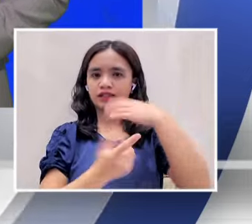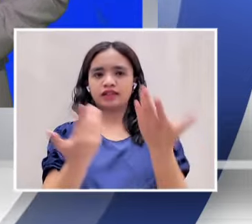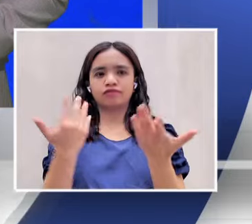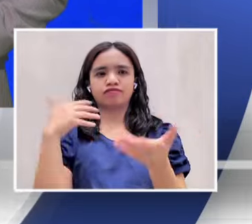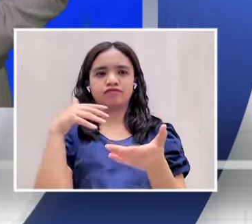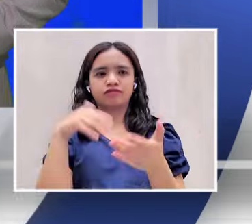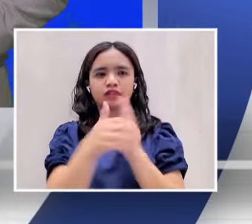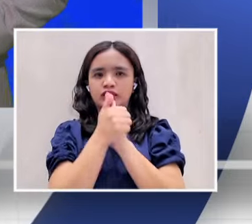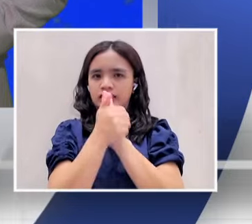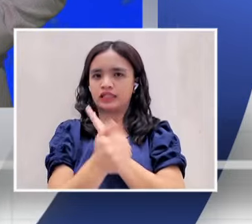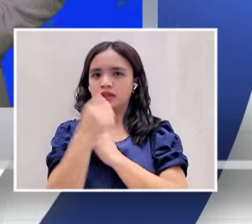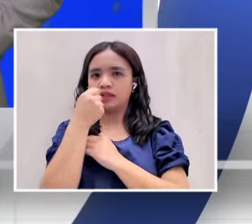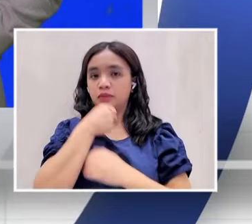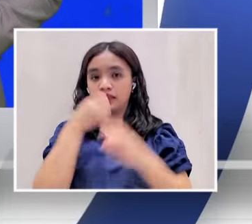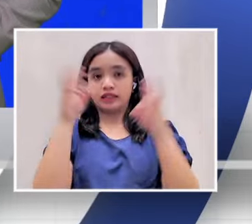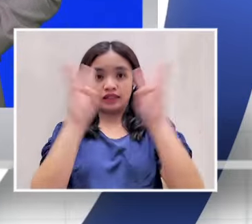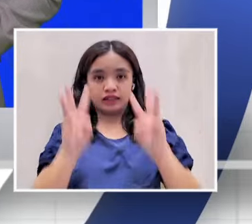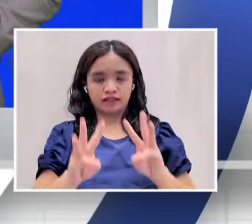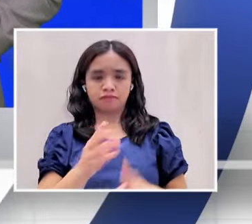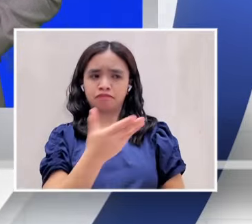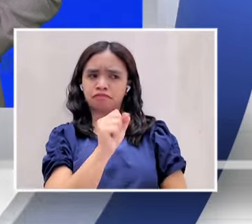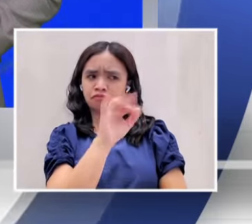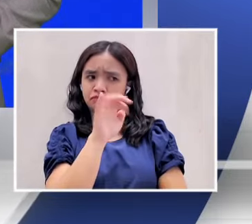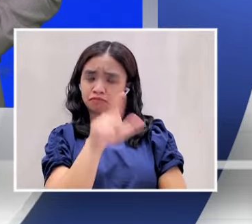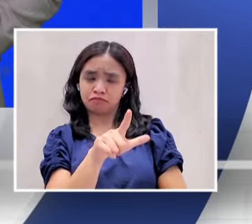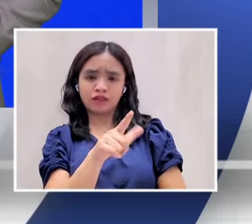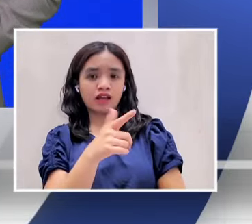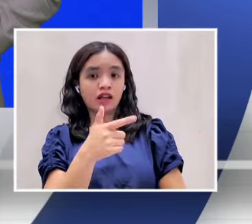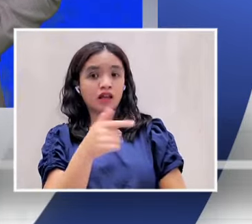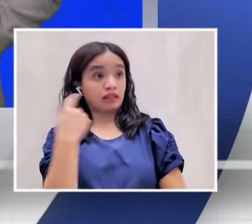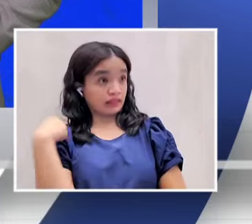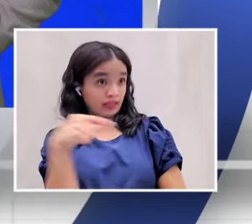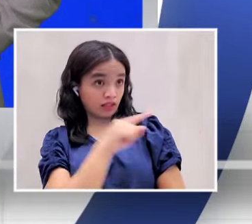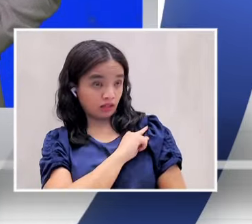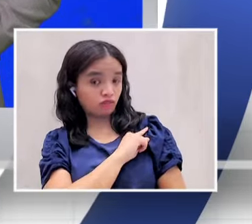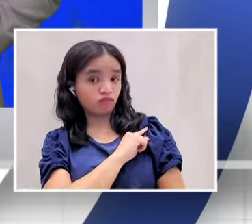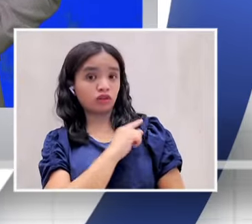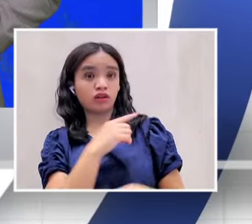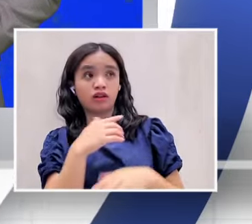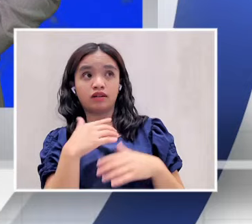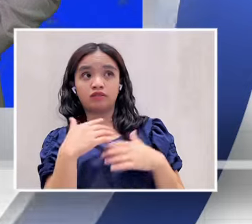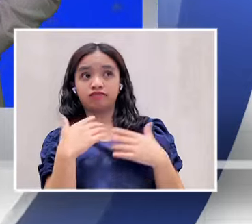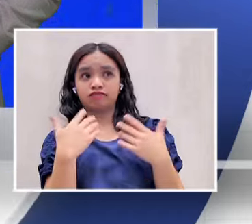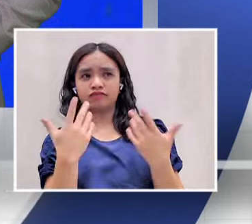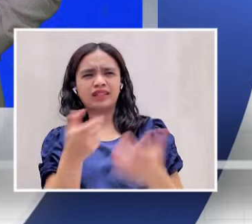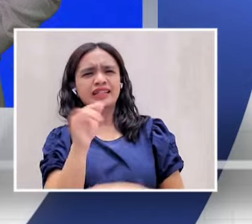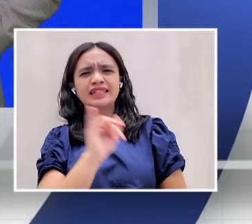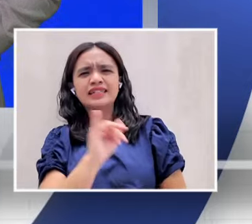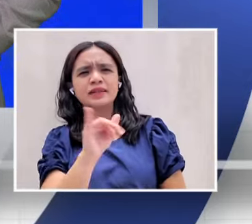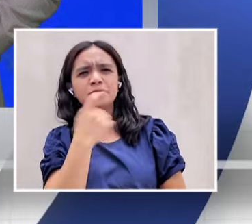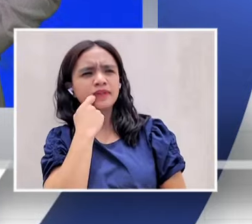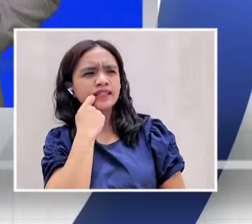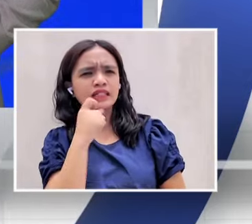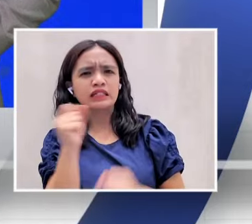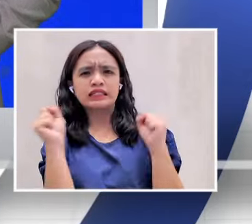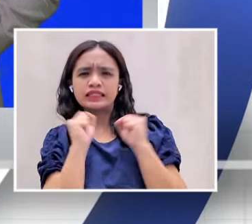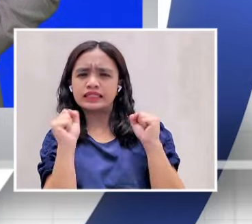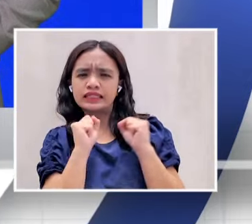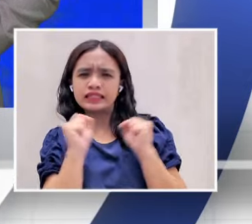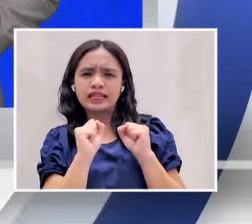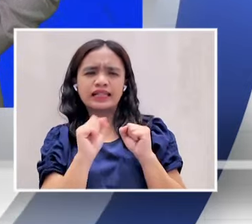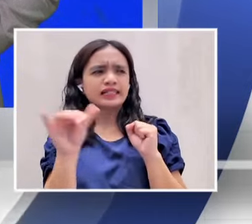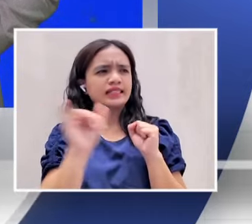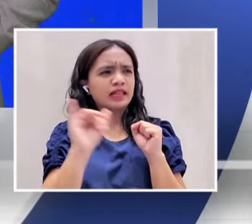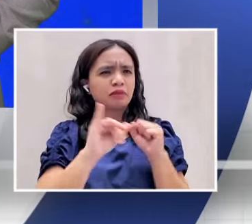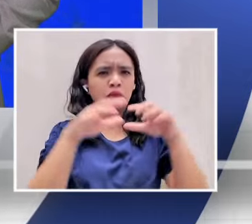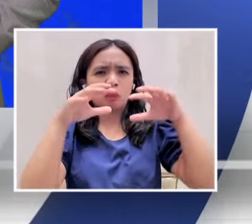Ariel Rojas. Ariel, tayo ba ay, yung kanina, medyo malamig-lamig at saka parang